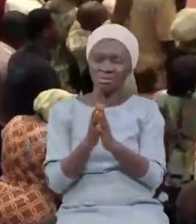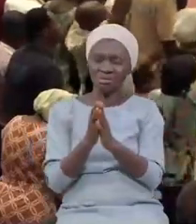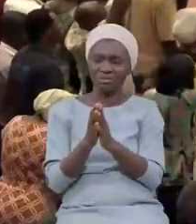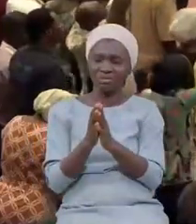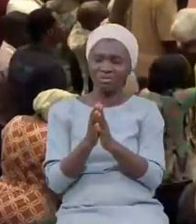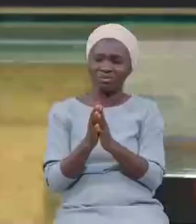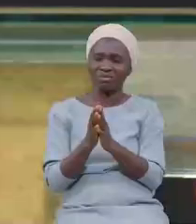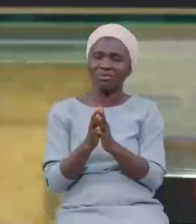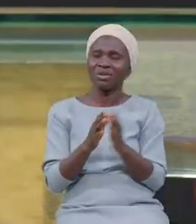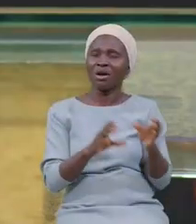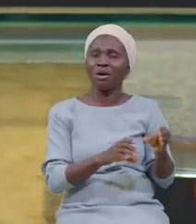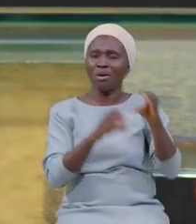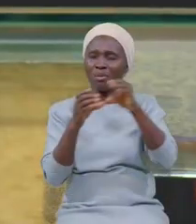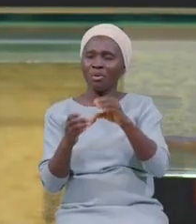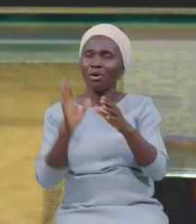Répands ton esprit.